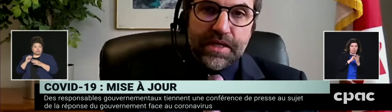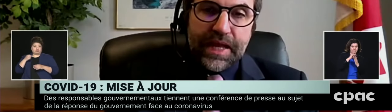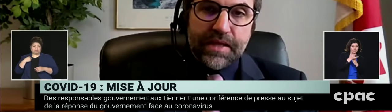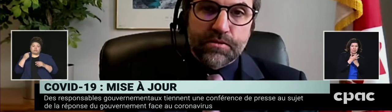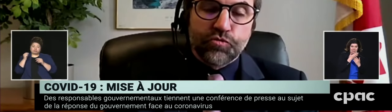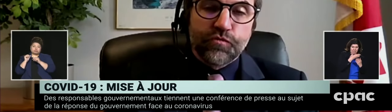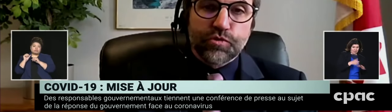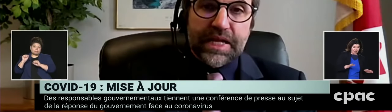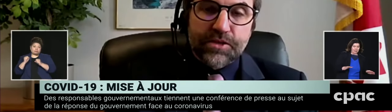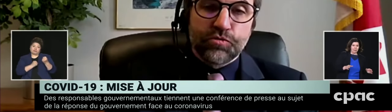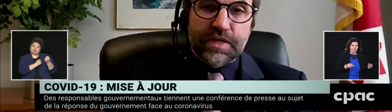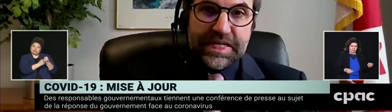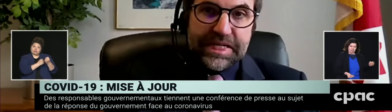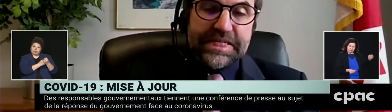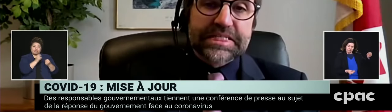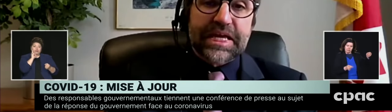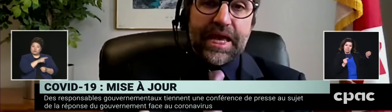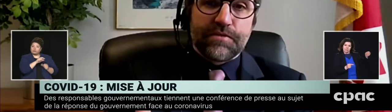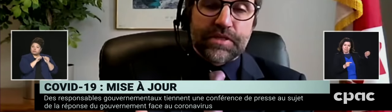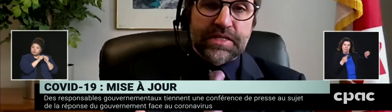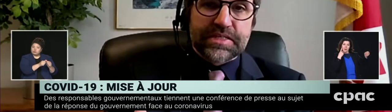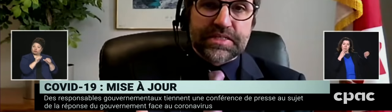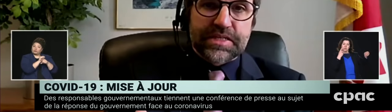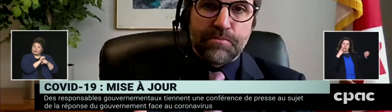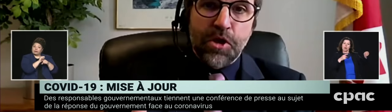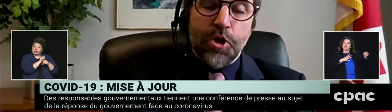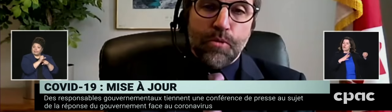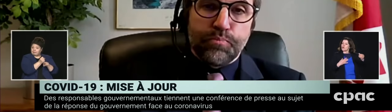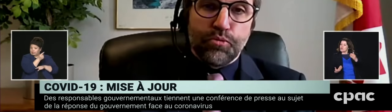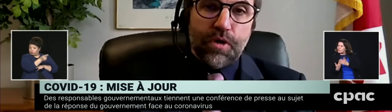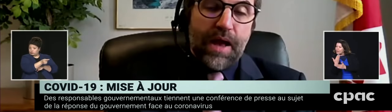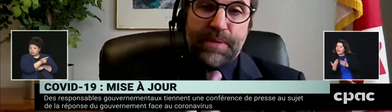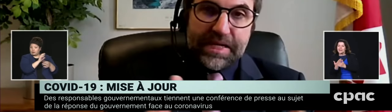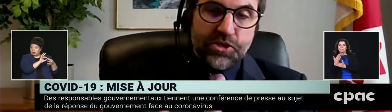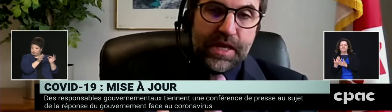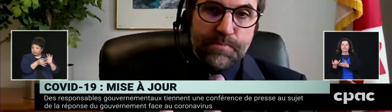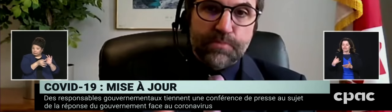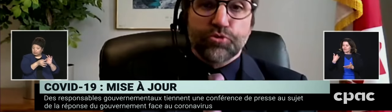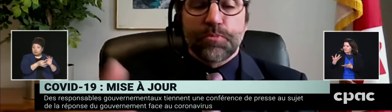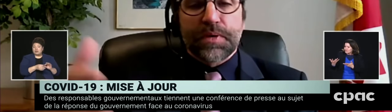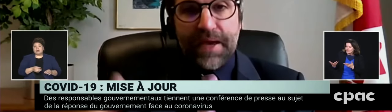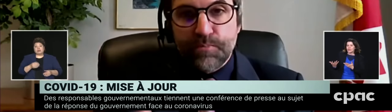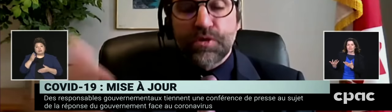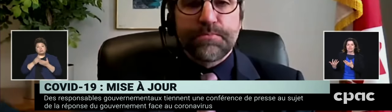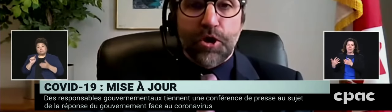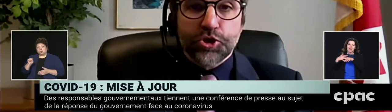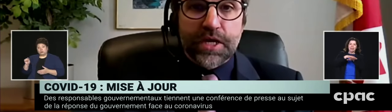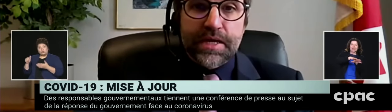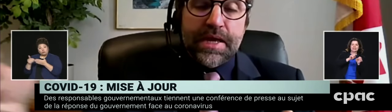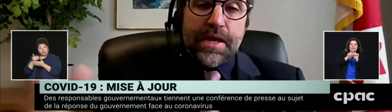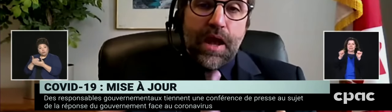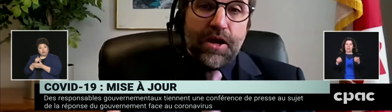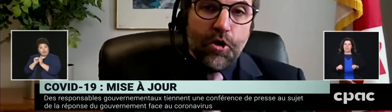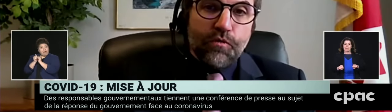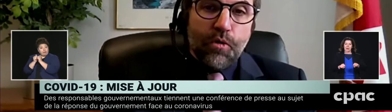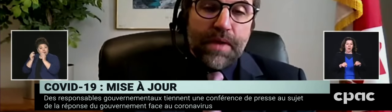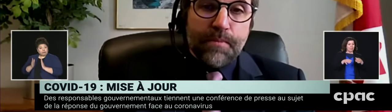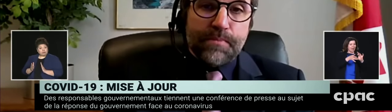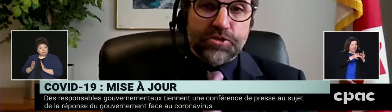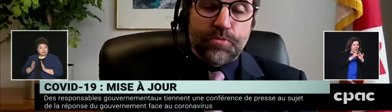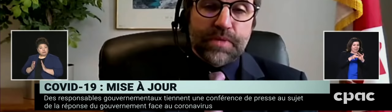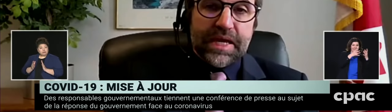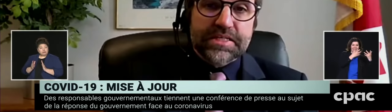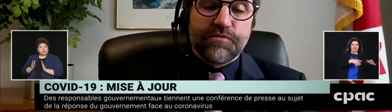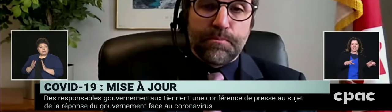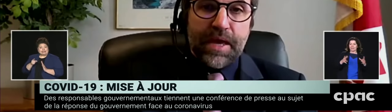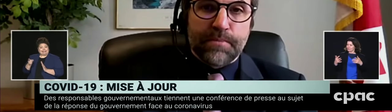athlètes, de nouvelles athlètes qui seraient arrivées dans le système après les Olympiques pour se préparer pour les prochains. Alors, on met en